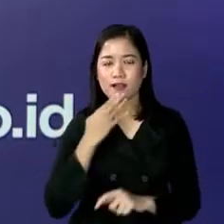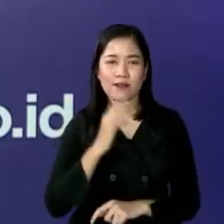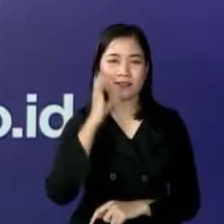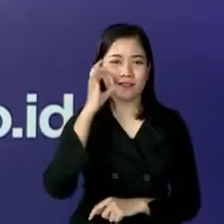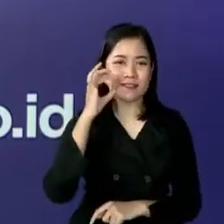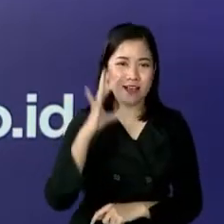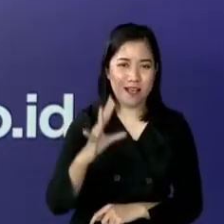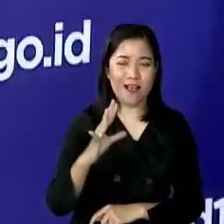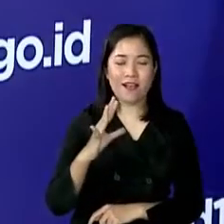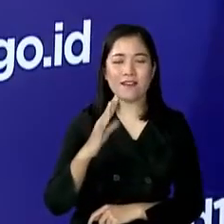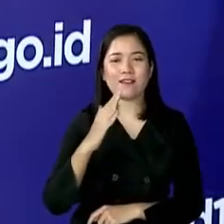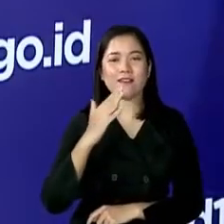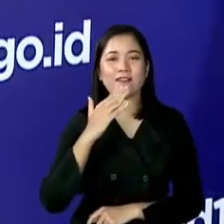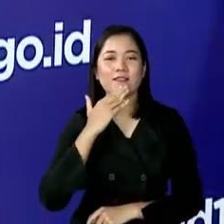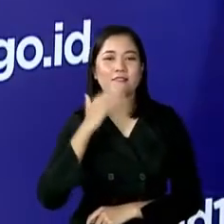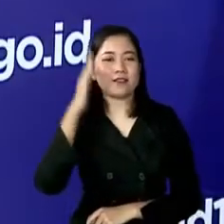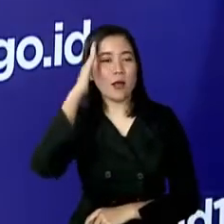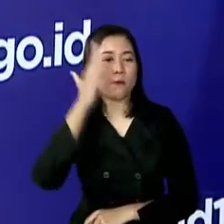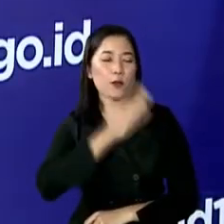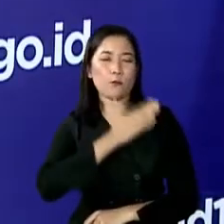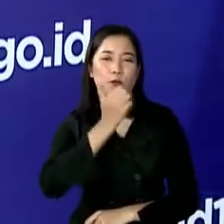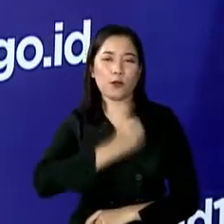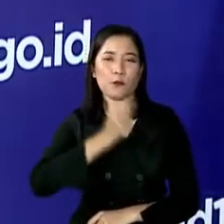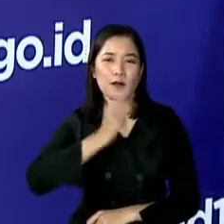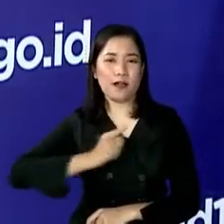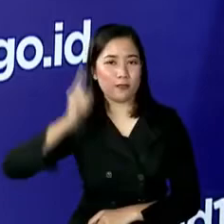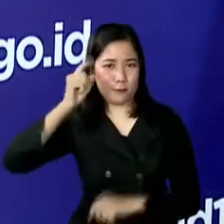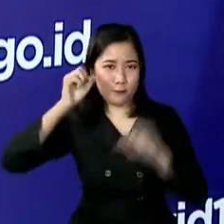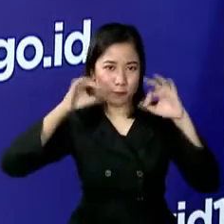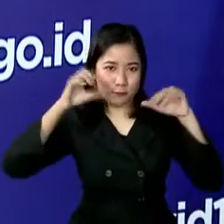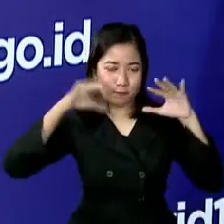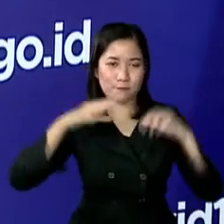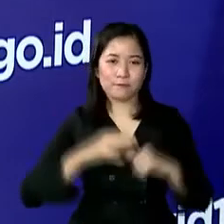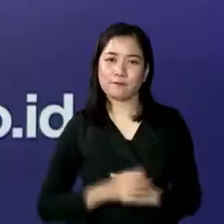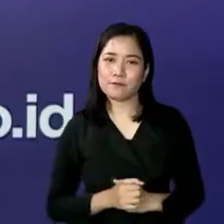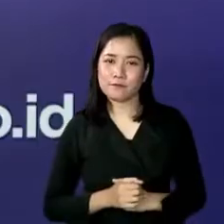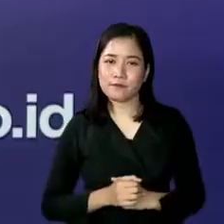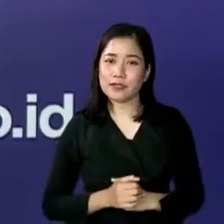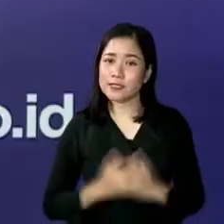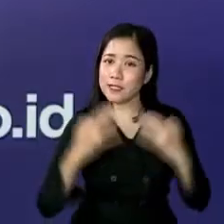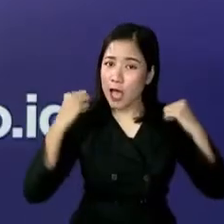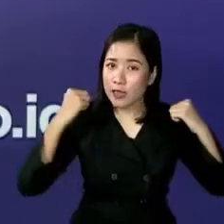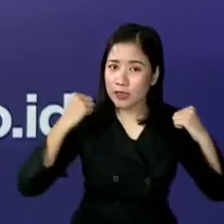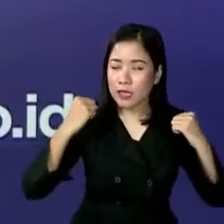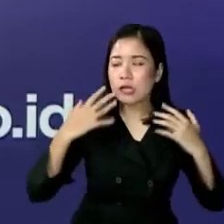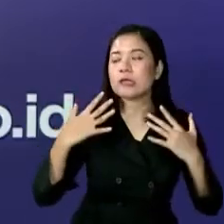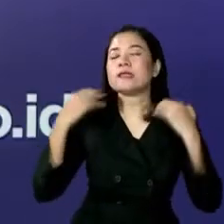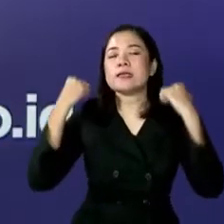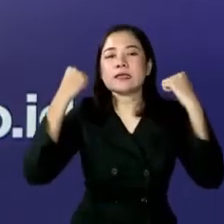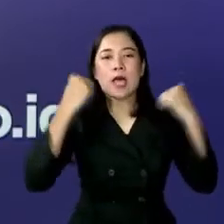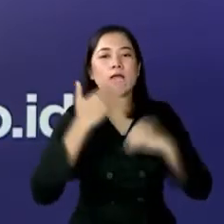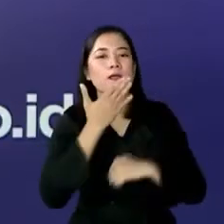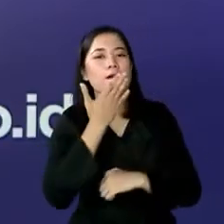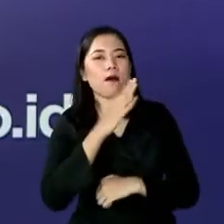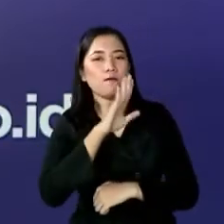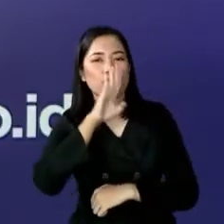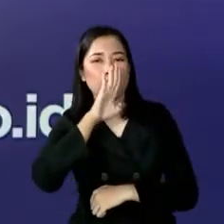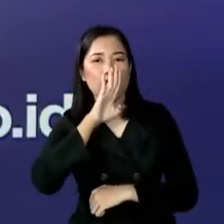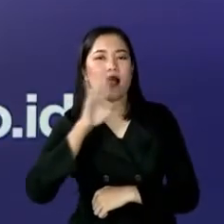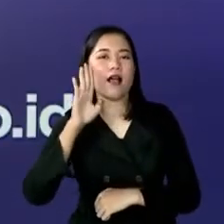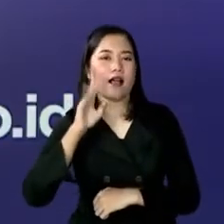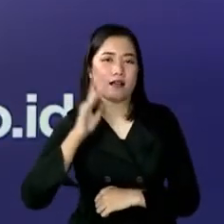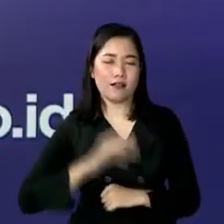wabarakatuh Waalaikumsalam warohmatullahi wabarakatuh Gimana kabarnya dokter khusus Alhamdulillah sehat moga-moga